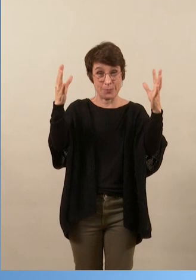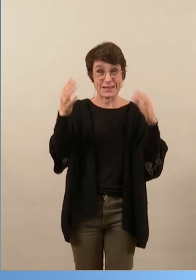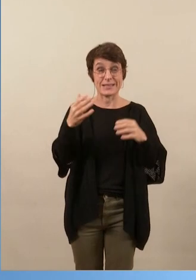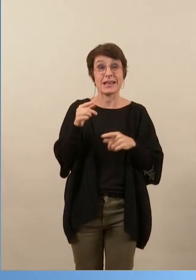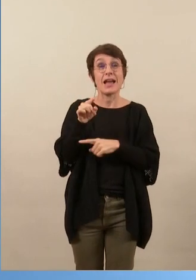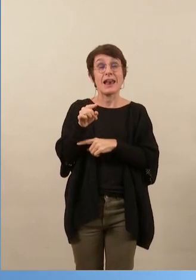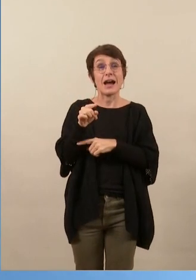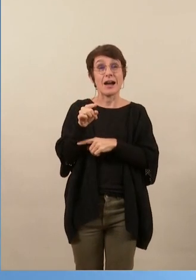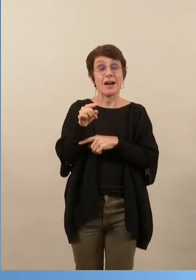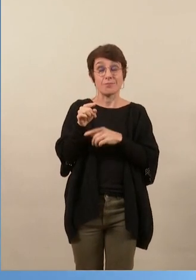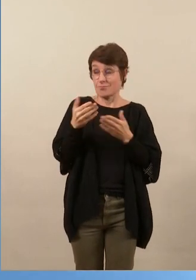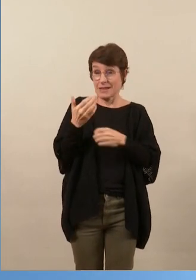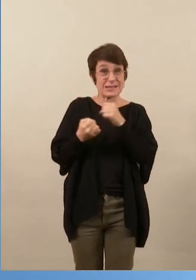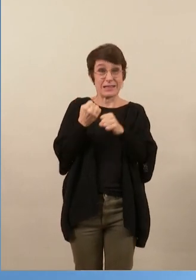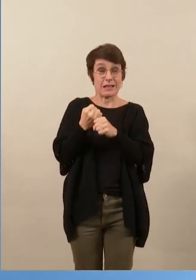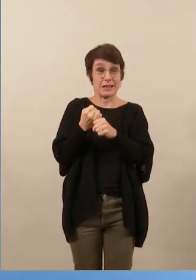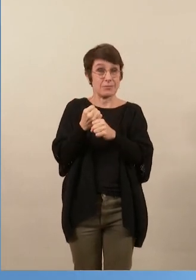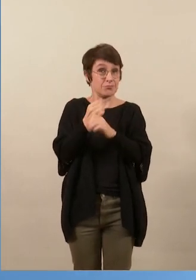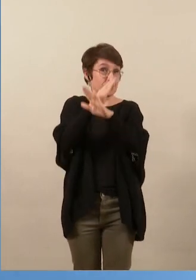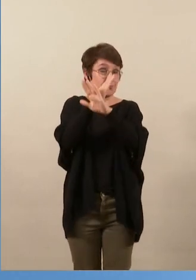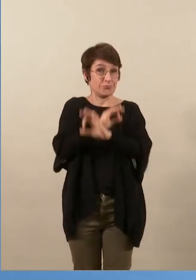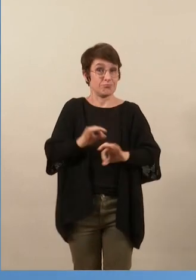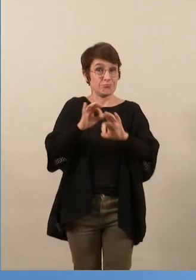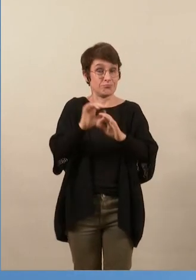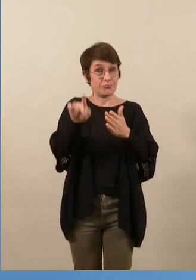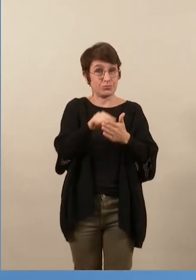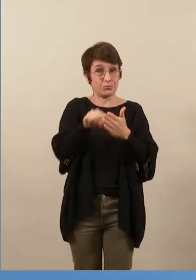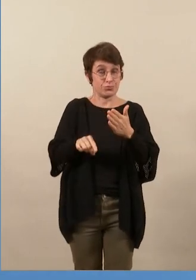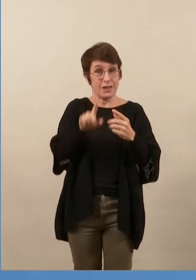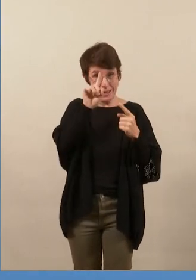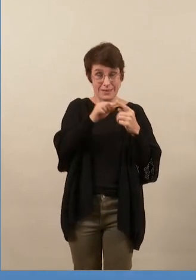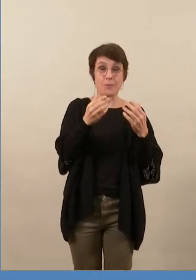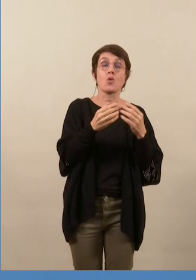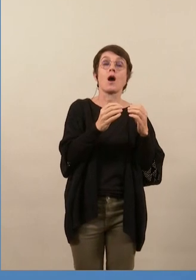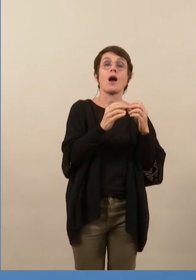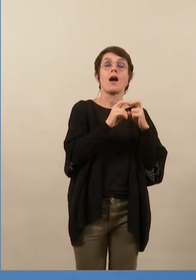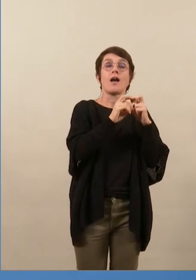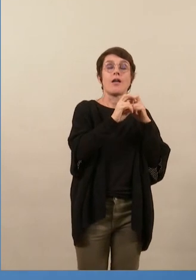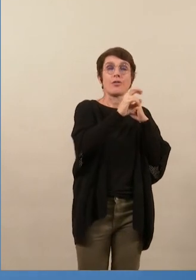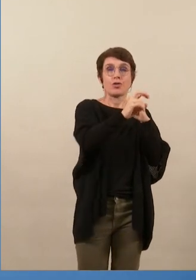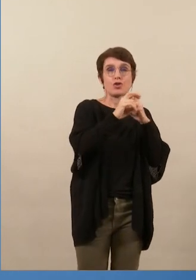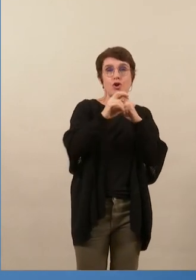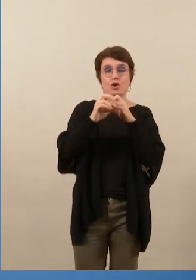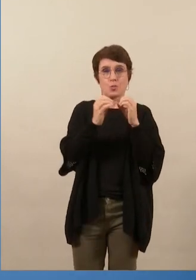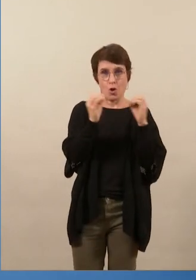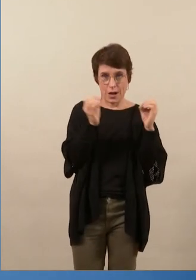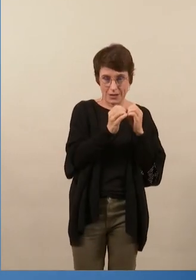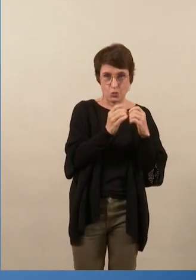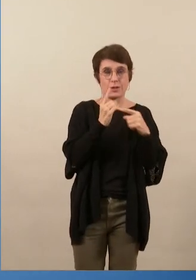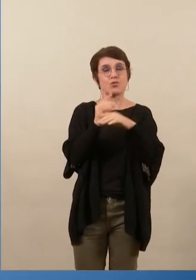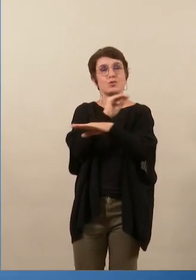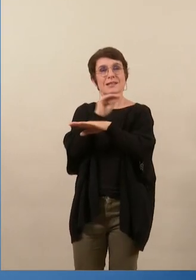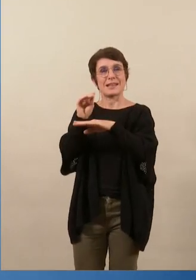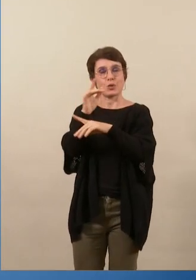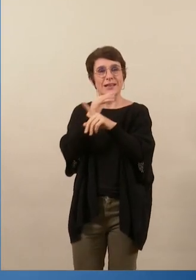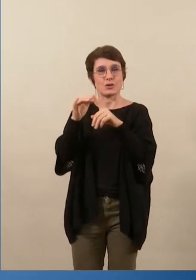ainsi pas réalisés cette année principalement sur deux volets la gratuité des transports et la mise en place de la sécurité sociale de l'alimentation il